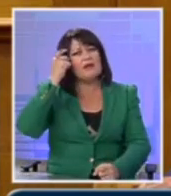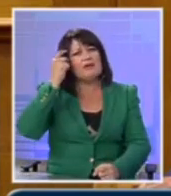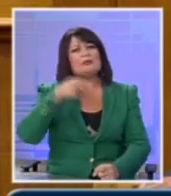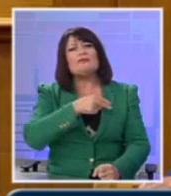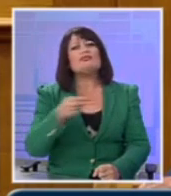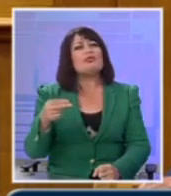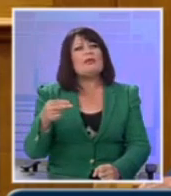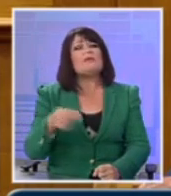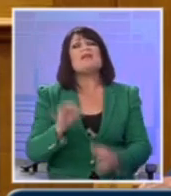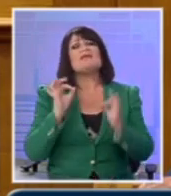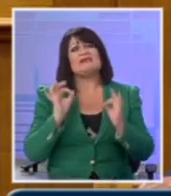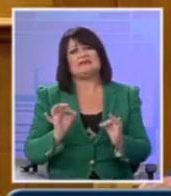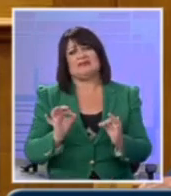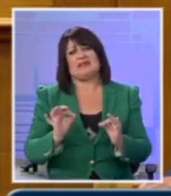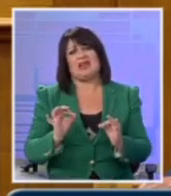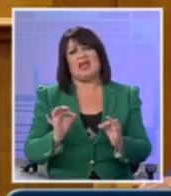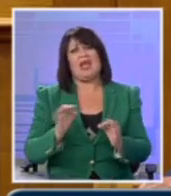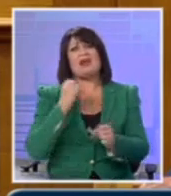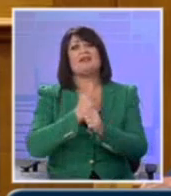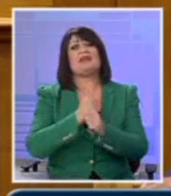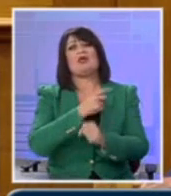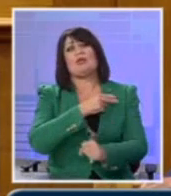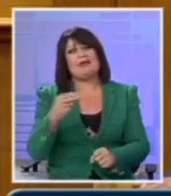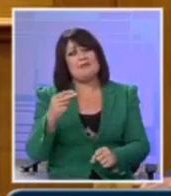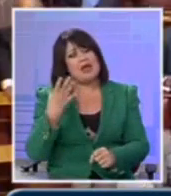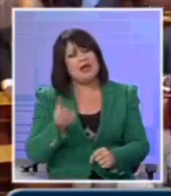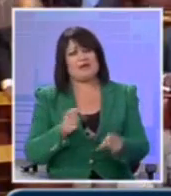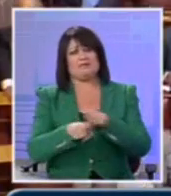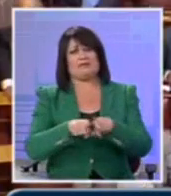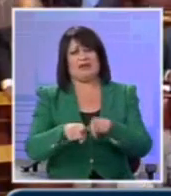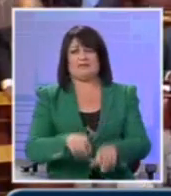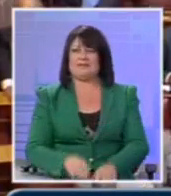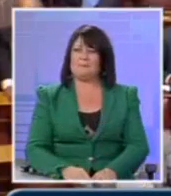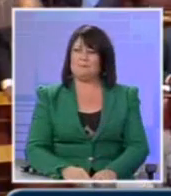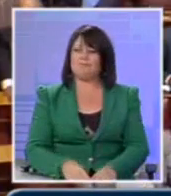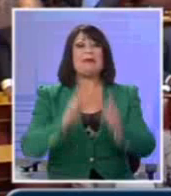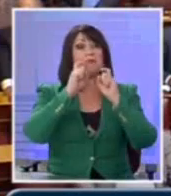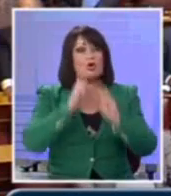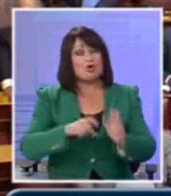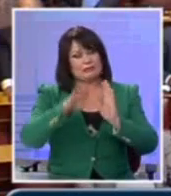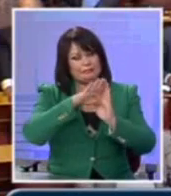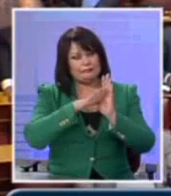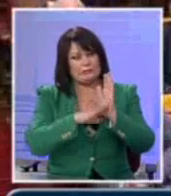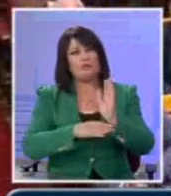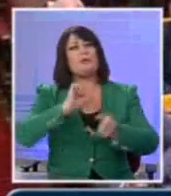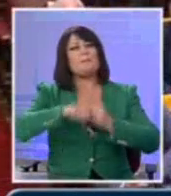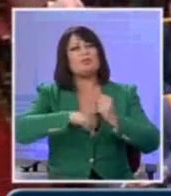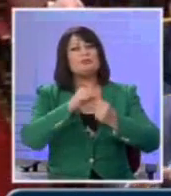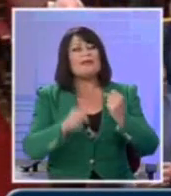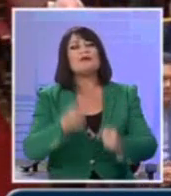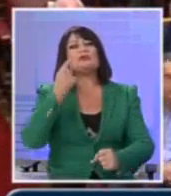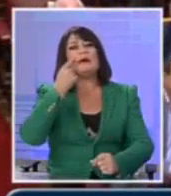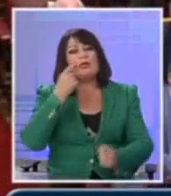έχει προφανή κοινωνική εργασιακή διάσταση. Πέραν αυτών των δεσμευτικών υποχρεώσεων όμως, θα επιδιώξουμε να